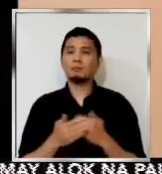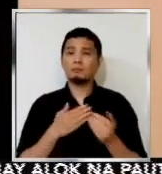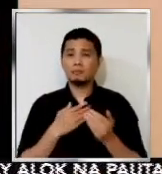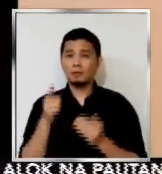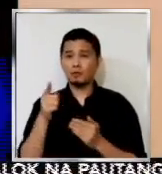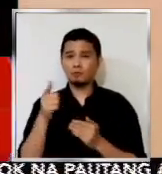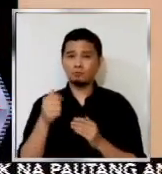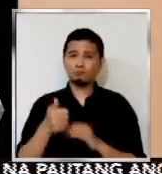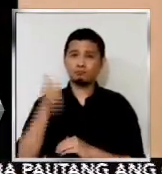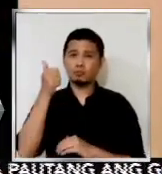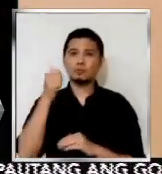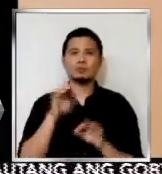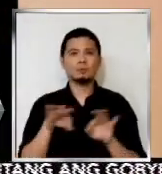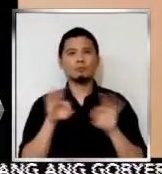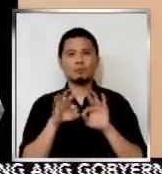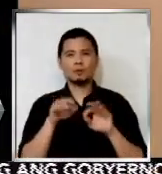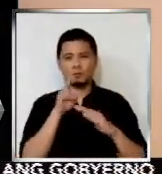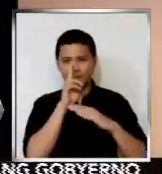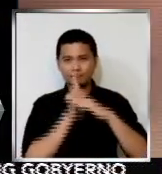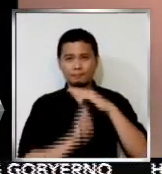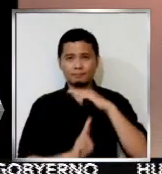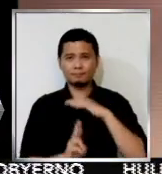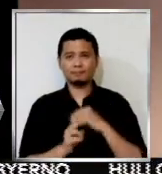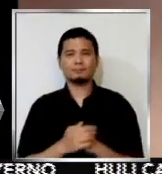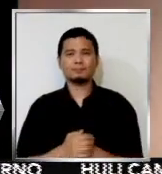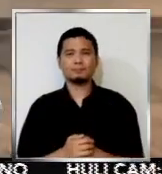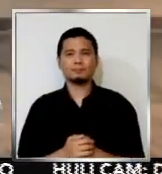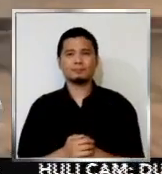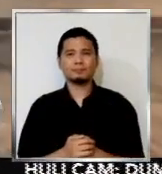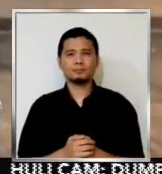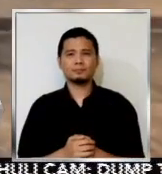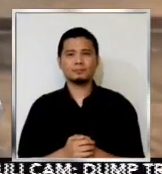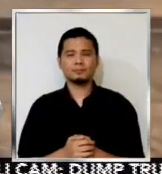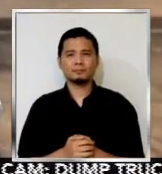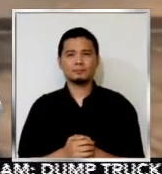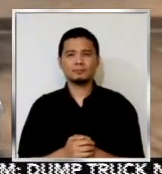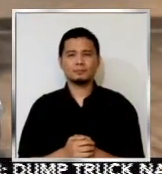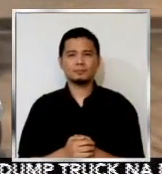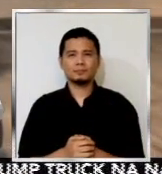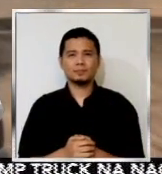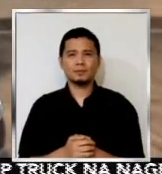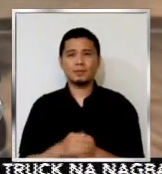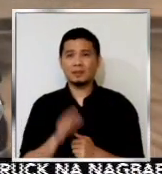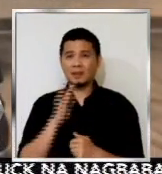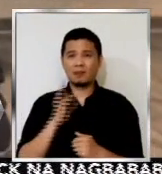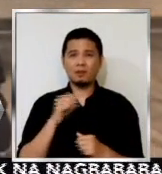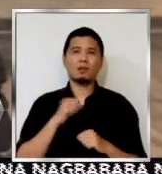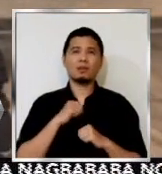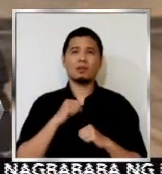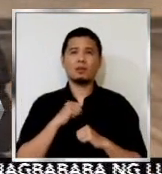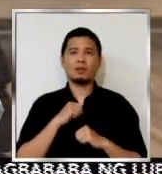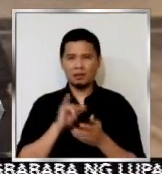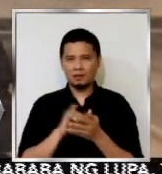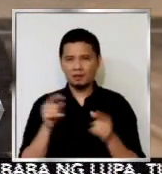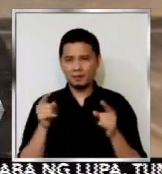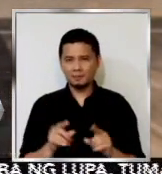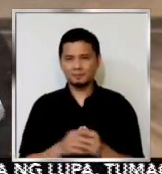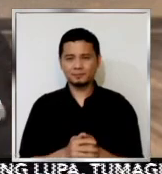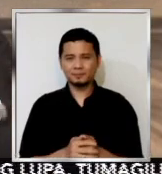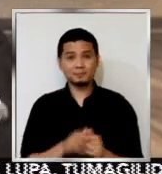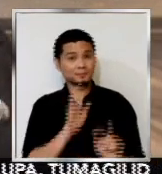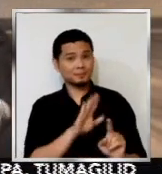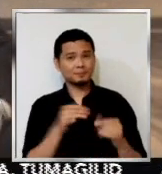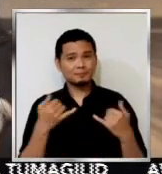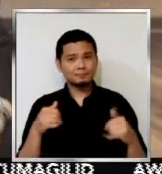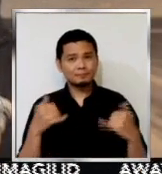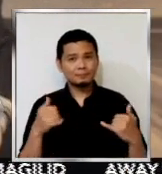humble. Never put your achievements into your head. 1962 na magretiro siya sa paglalaro, ngunit nagsilbi bilang head coach ng